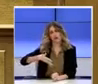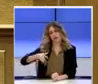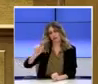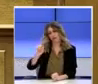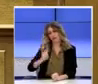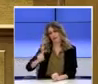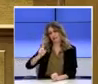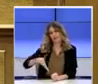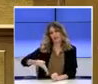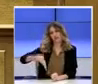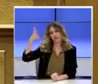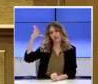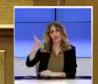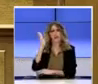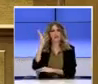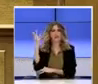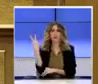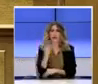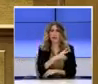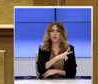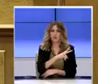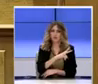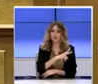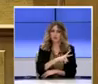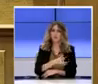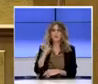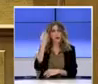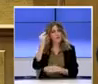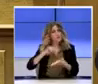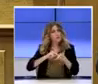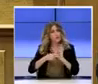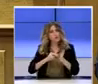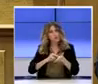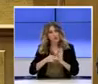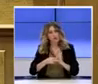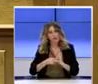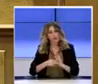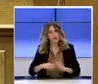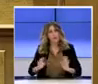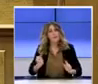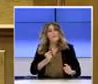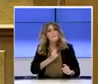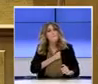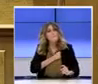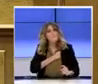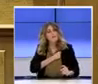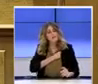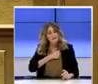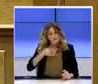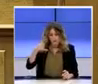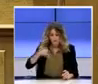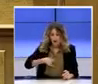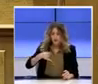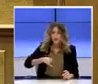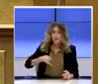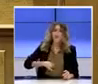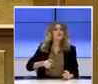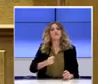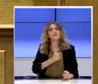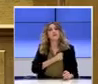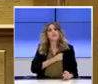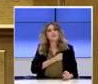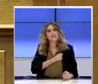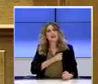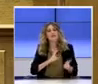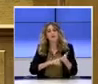σας. Πιστεύω βαθιά ότι η ειλικρίνεια, η αφοσίωση